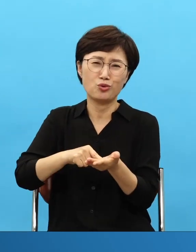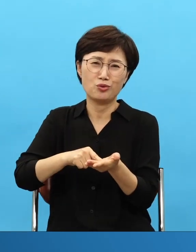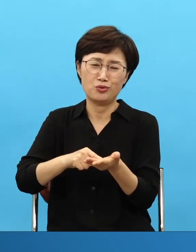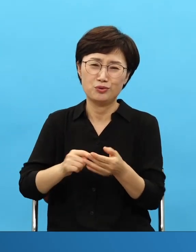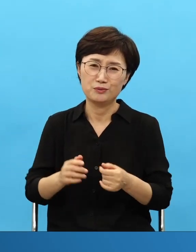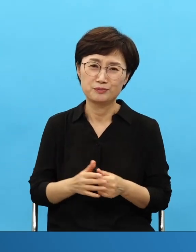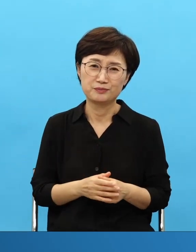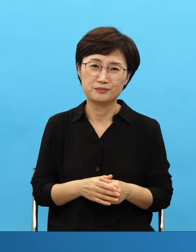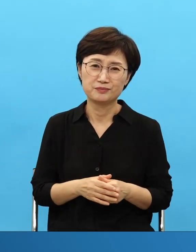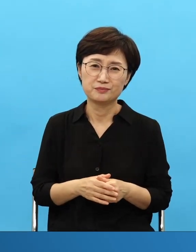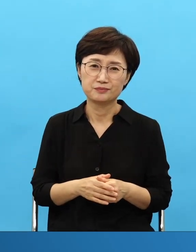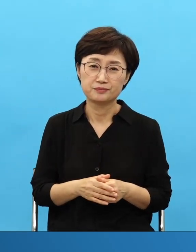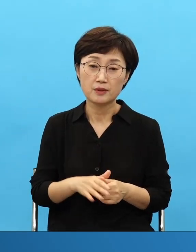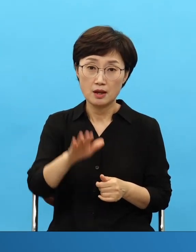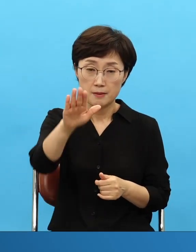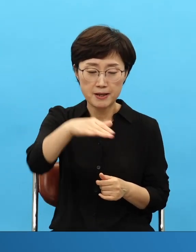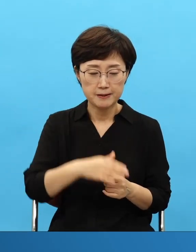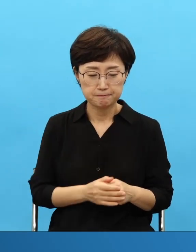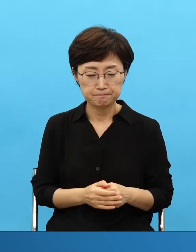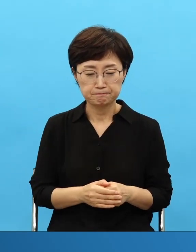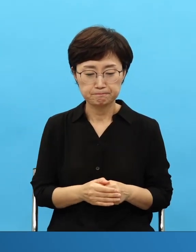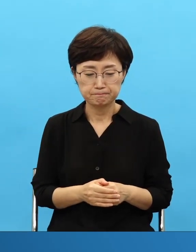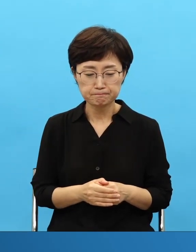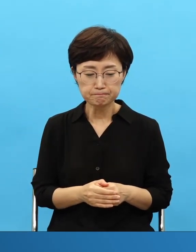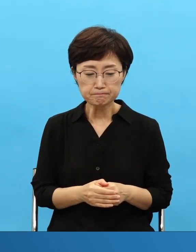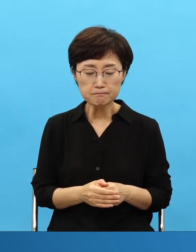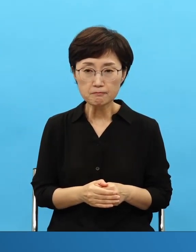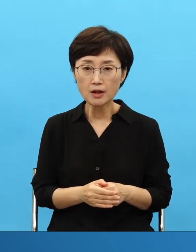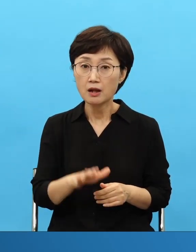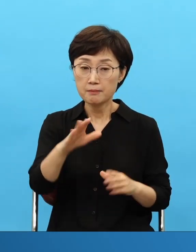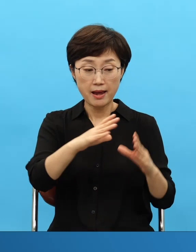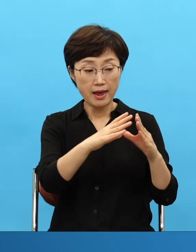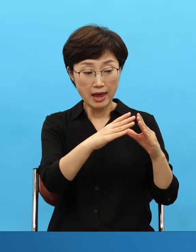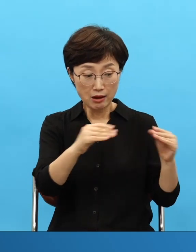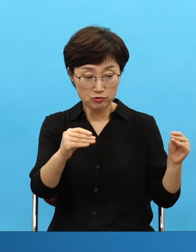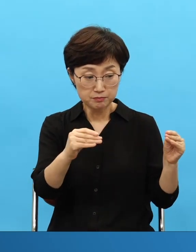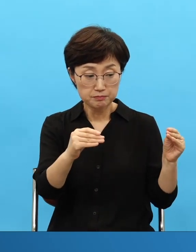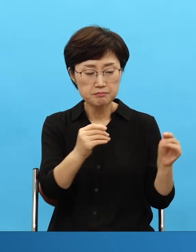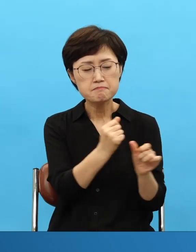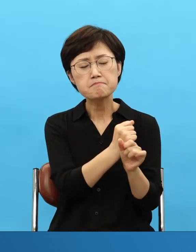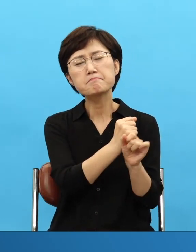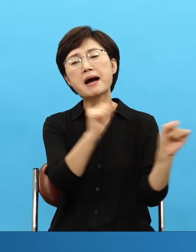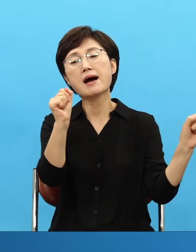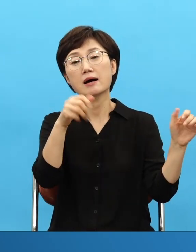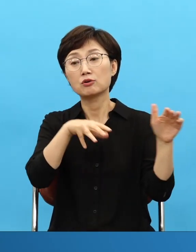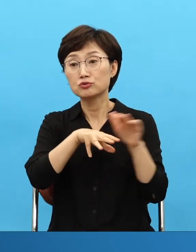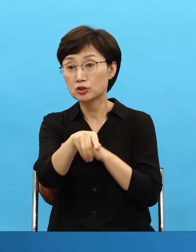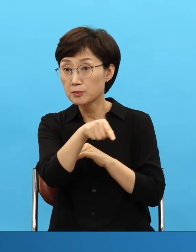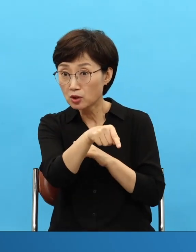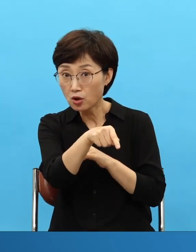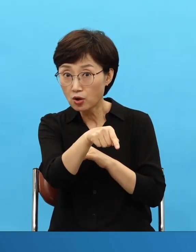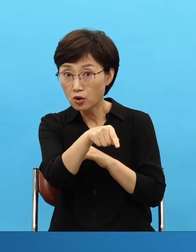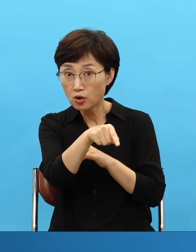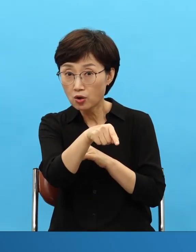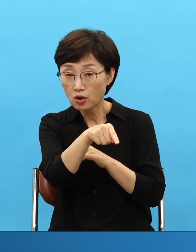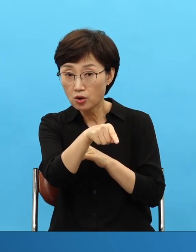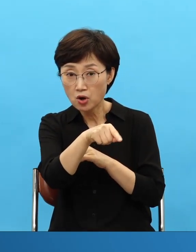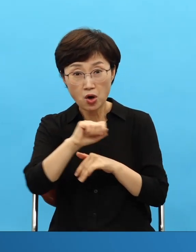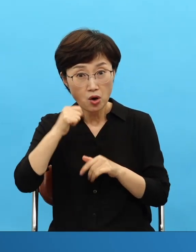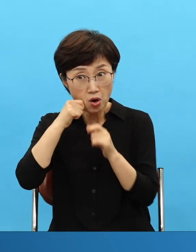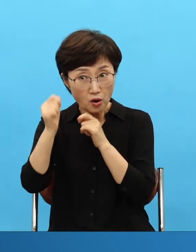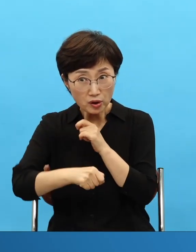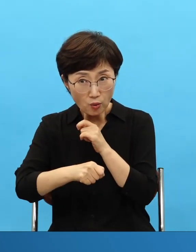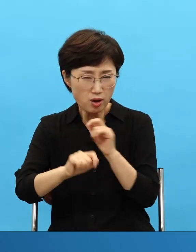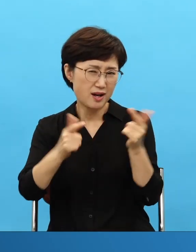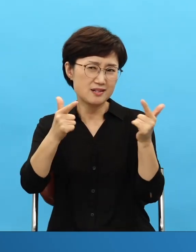accurate word. 아무리 힘들어도 출애굽은 하나님의 계획입니다. No matter how difficult that path may have 붙잡으면 been,